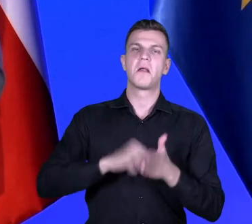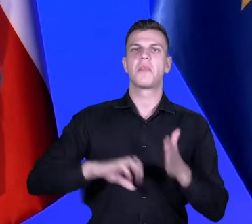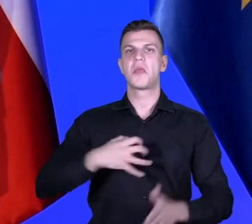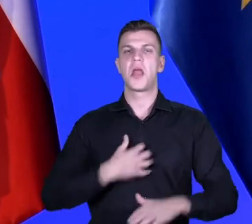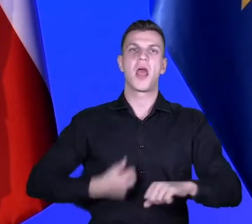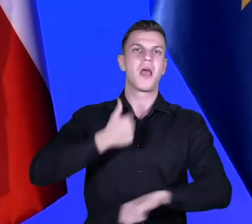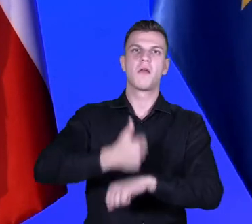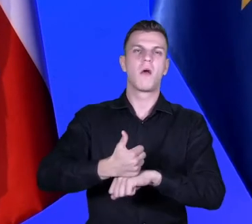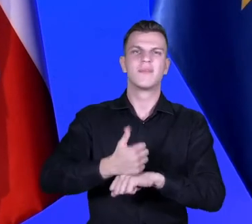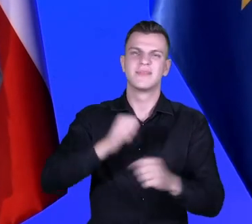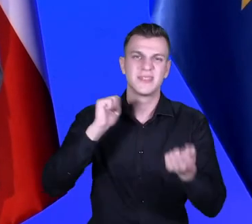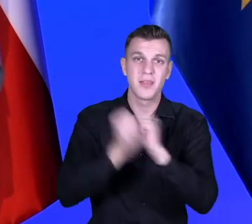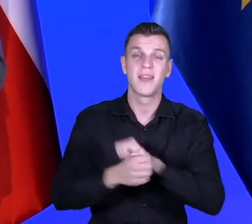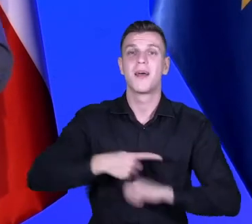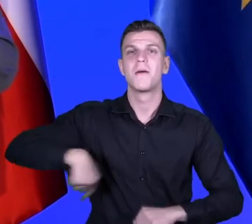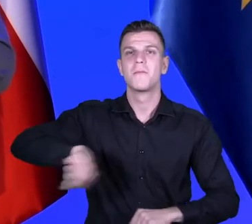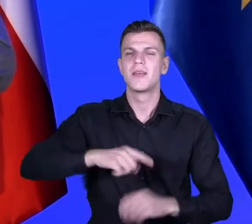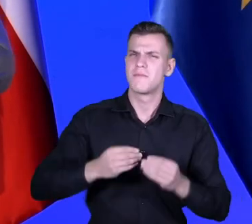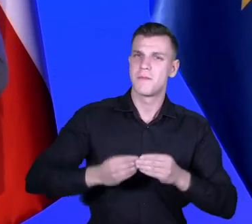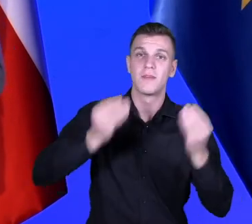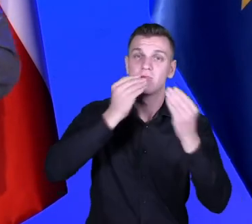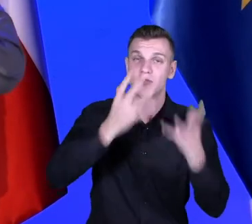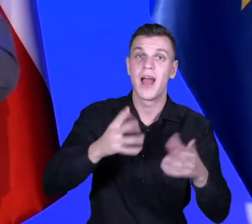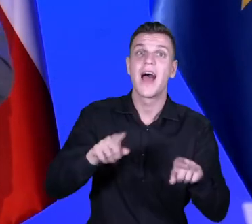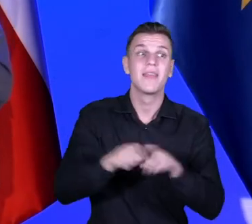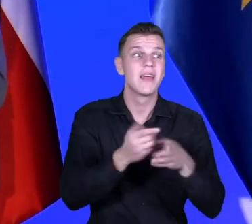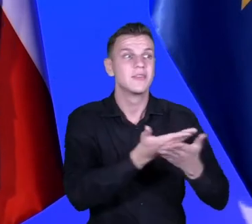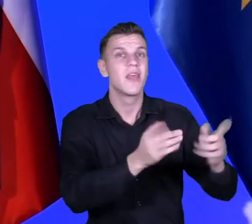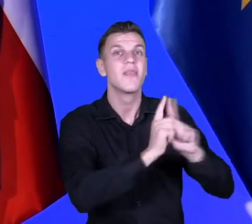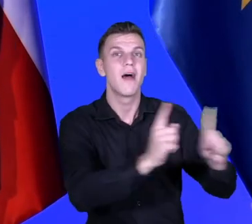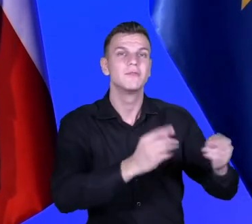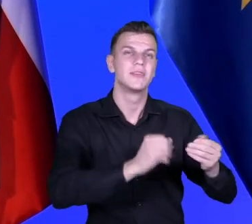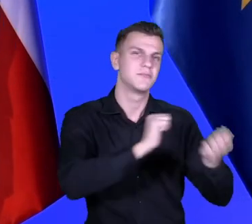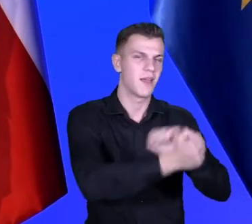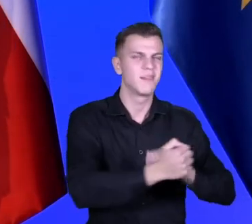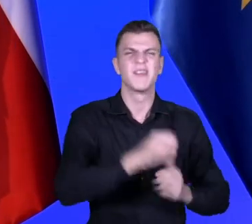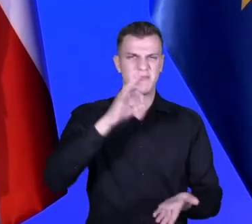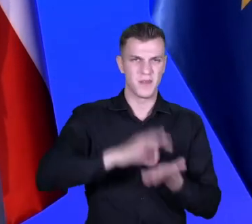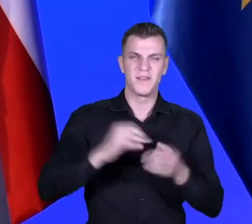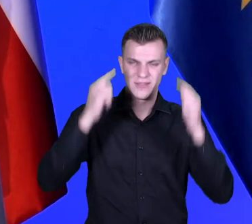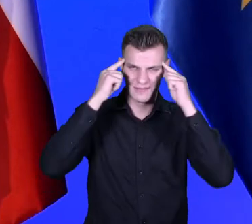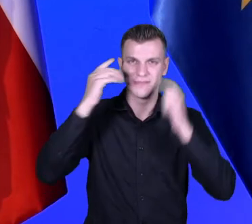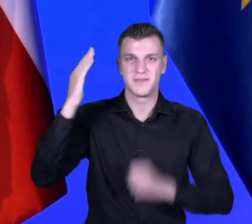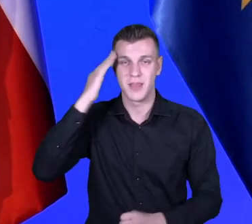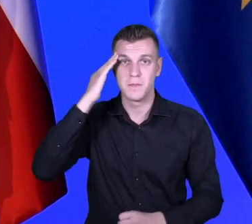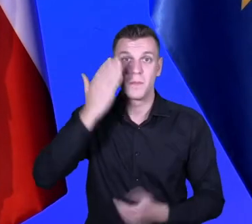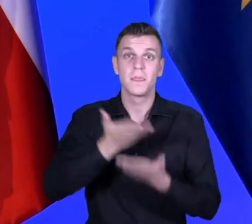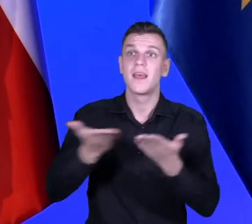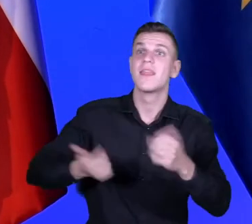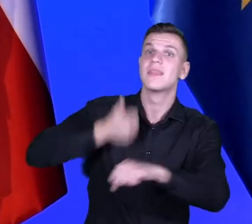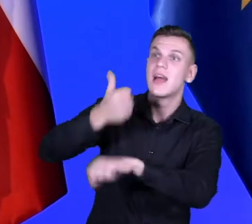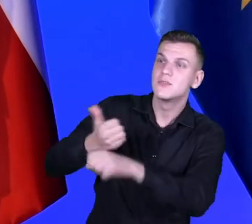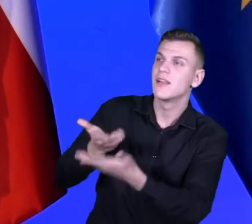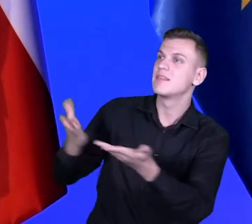się doskonale. Jesteśmy przekonani, że też rozwinęli się nasi nauczyciele. Panie naczelniku, panie